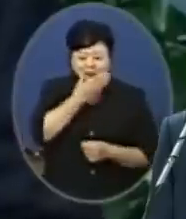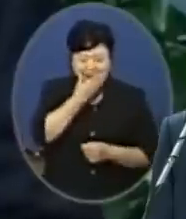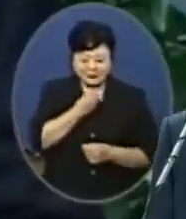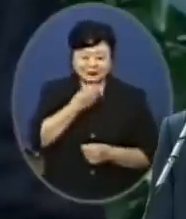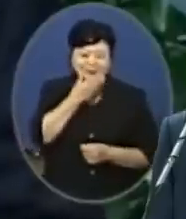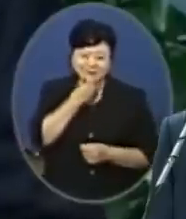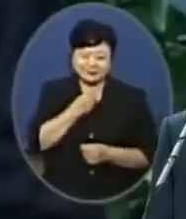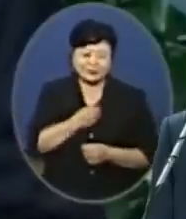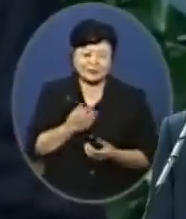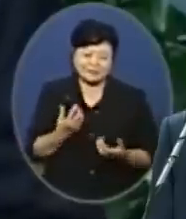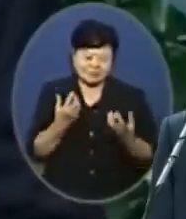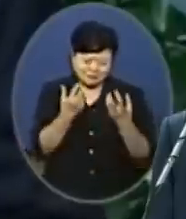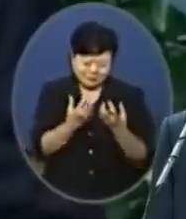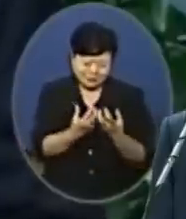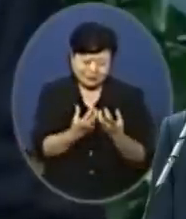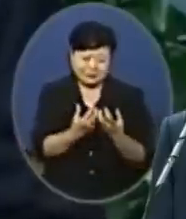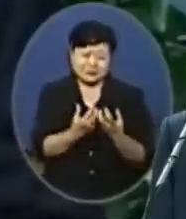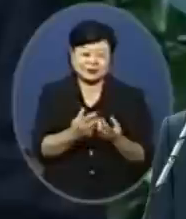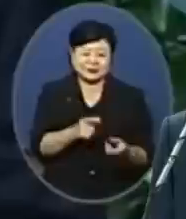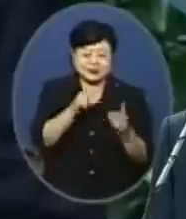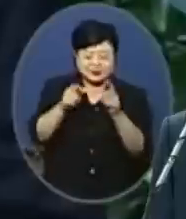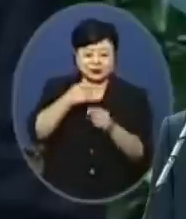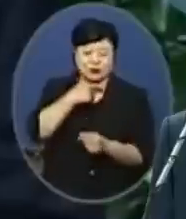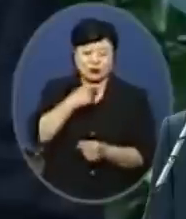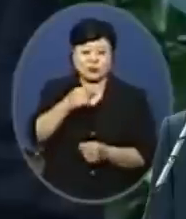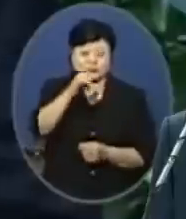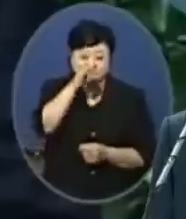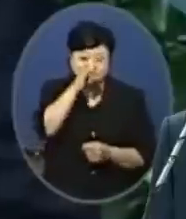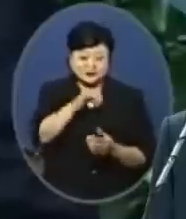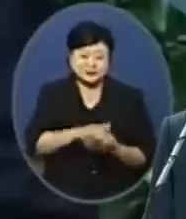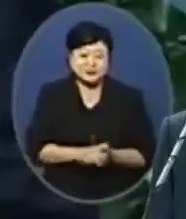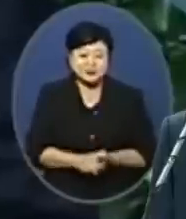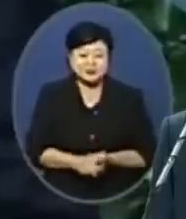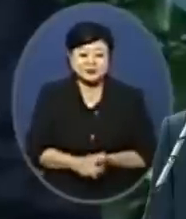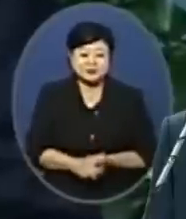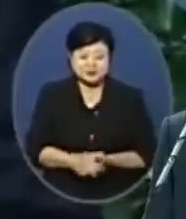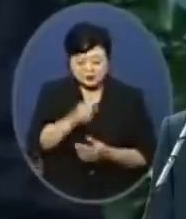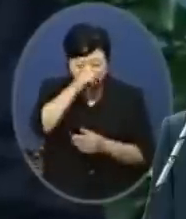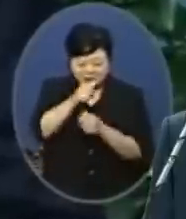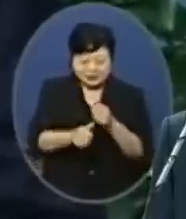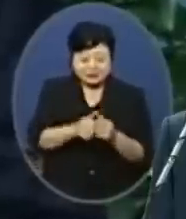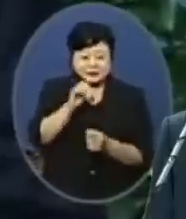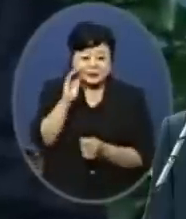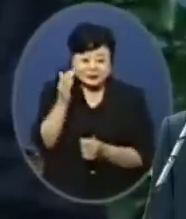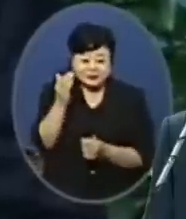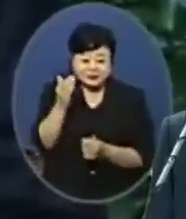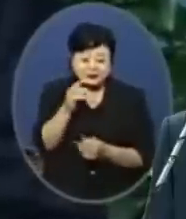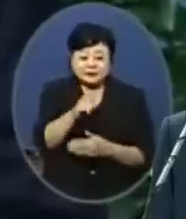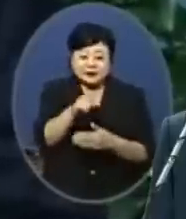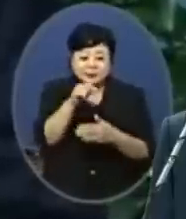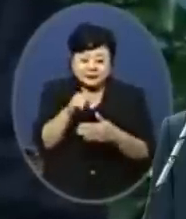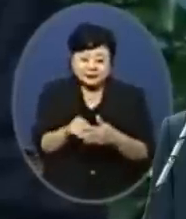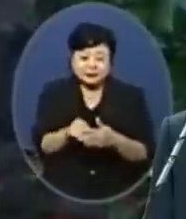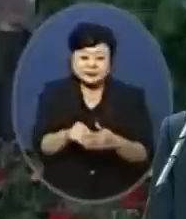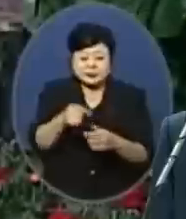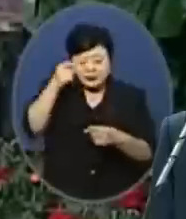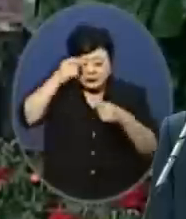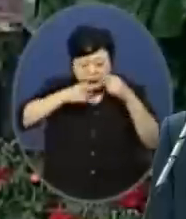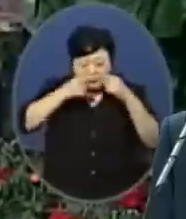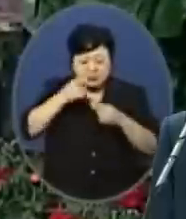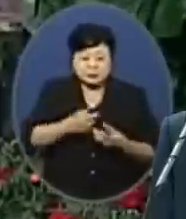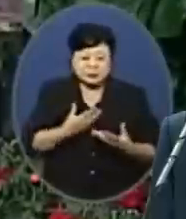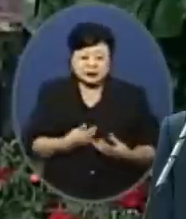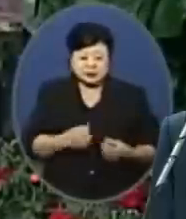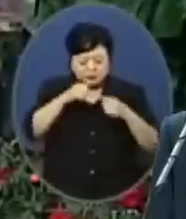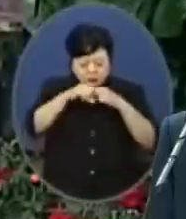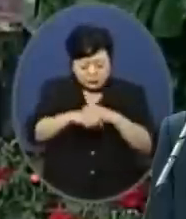행복으로 가득한 삶을 살기를 원하시는 좋은 하나님 것입니다. 마음의 슬픔과